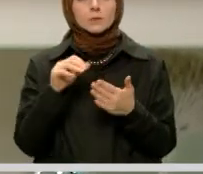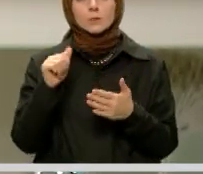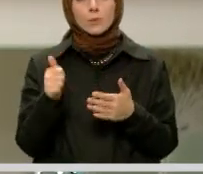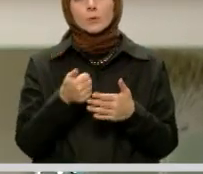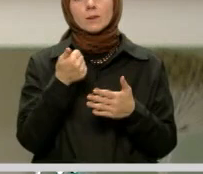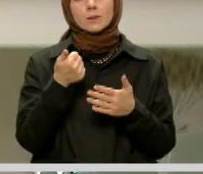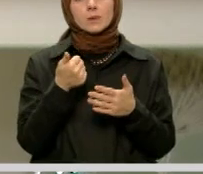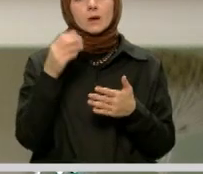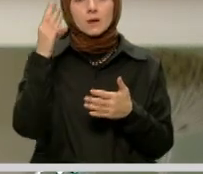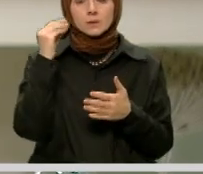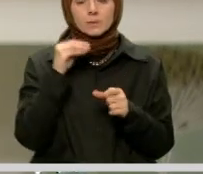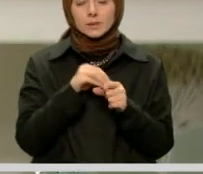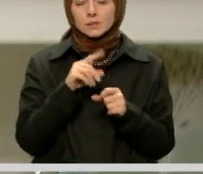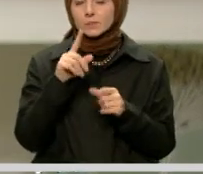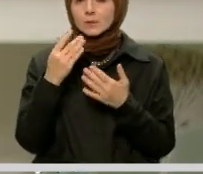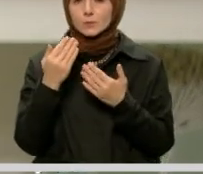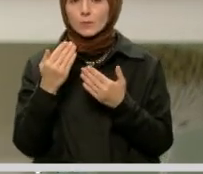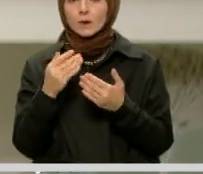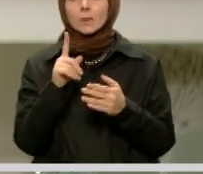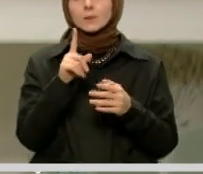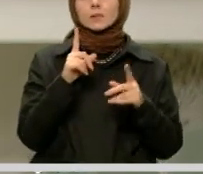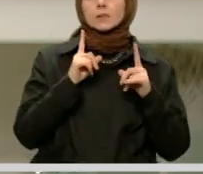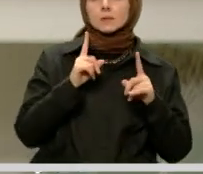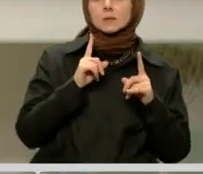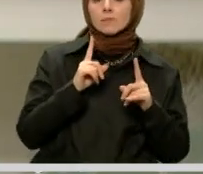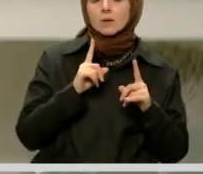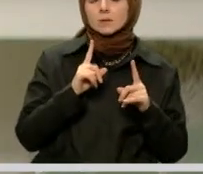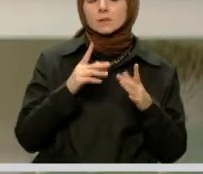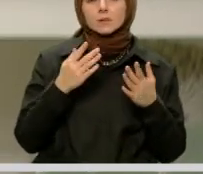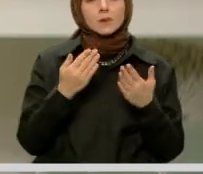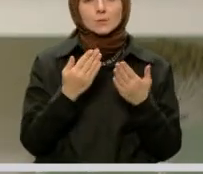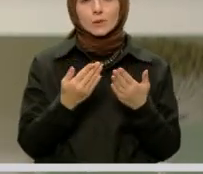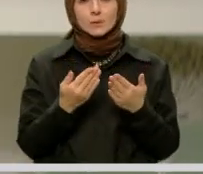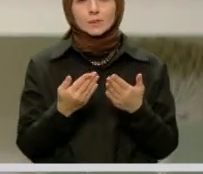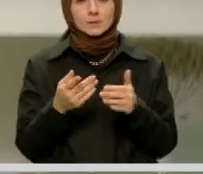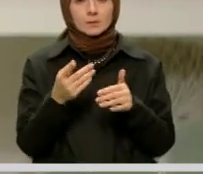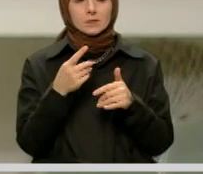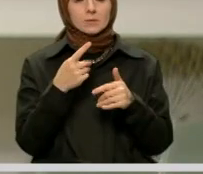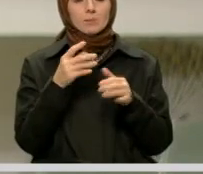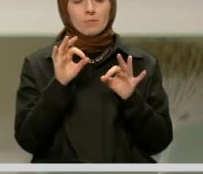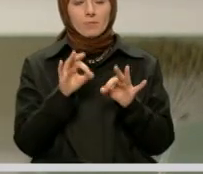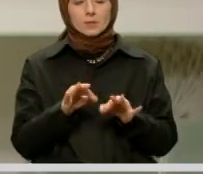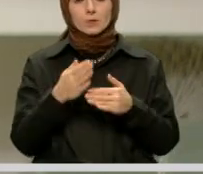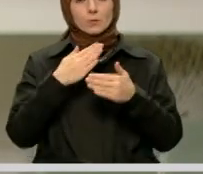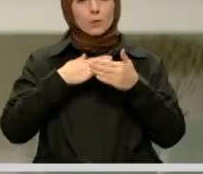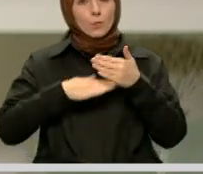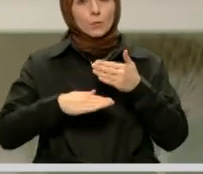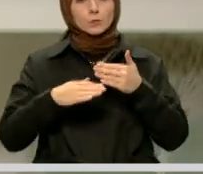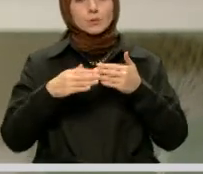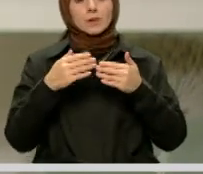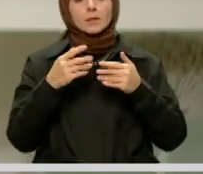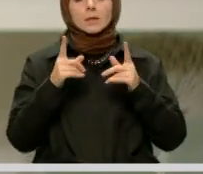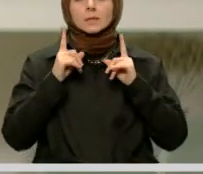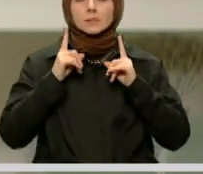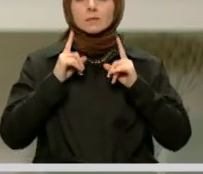anlamamız açısından. Bir dua, bir de istiğfar. Şimdi zaten dualarımızın başına da genelde çekeriz o istiğfarı. Doğru. İkisinin böyle hem anlamı, hikmeti